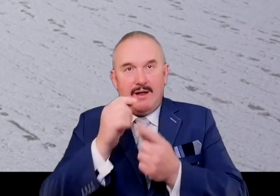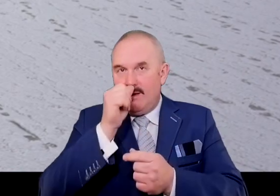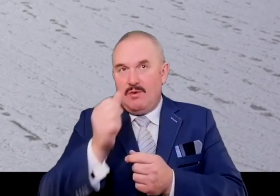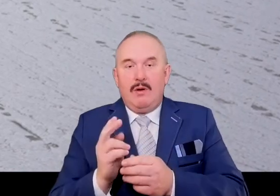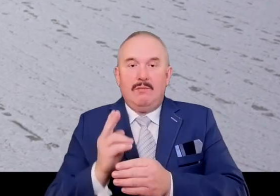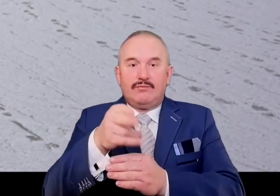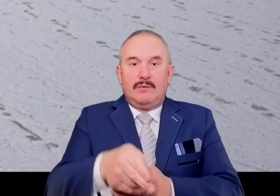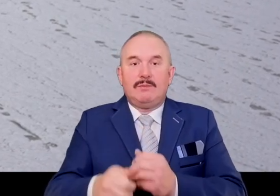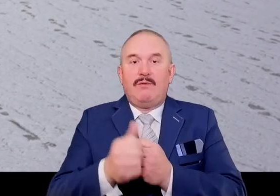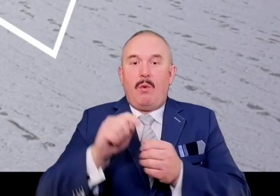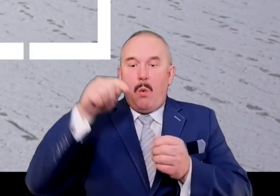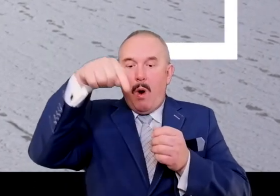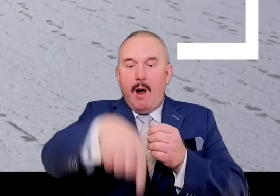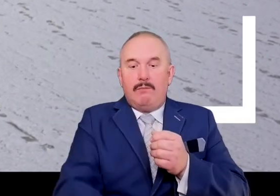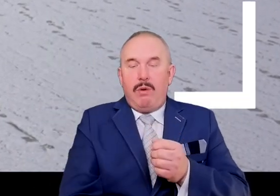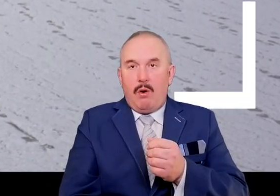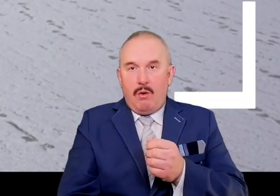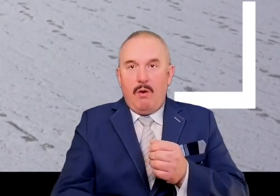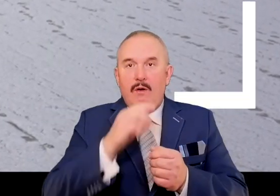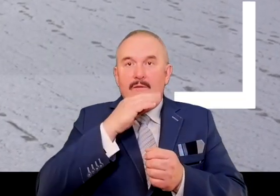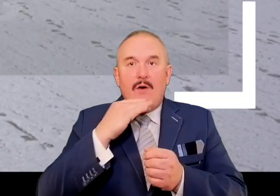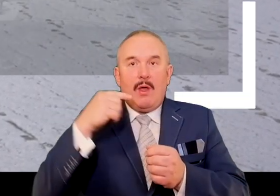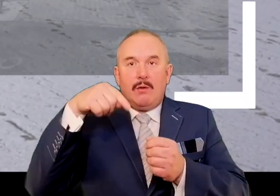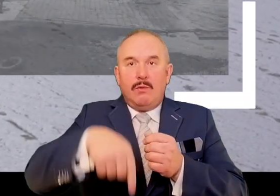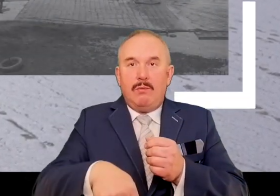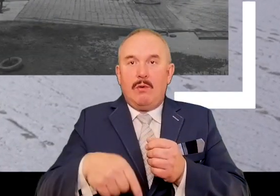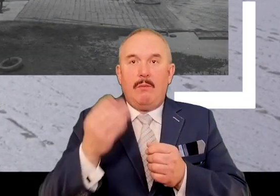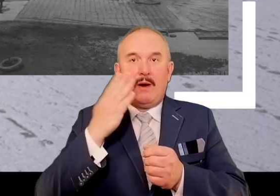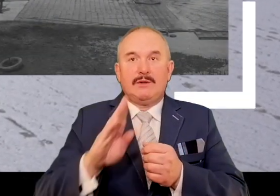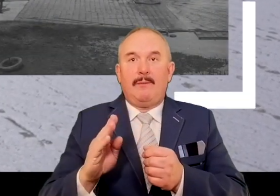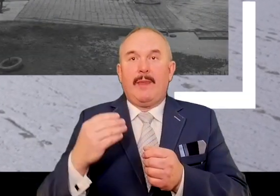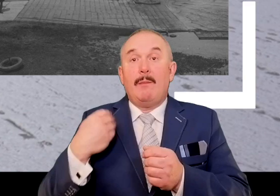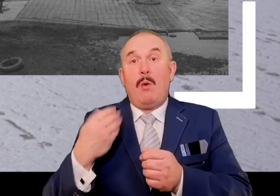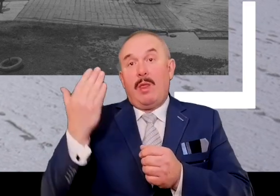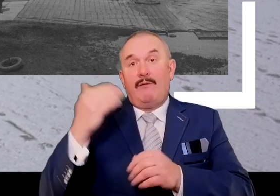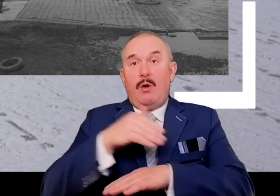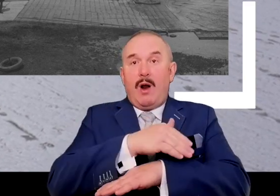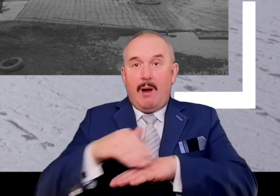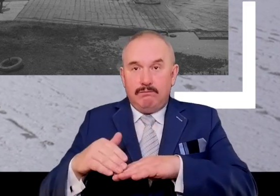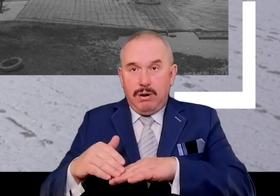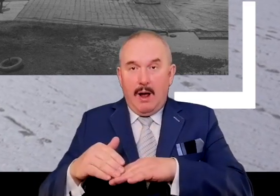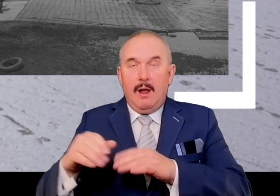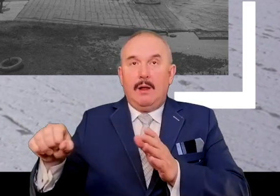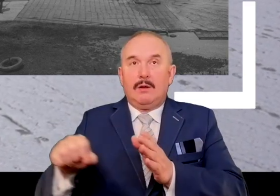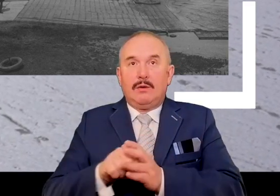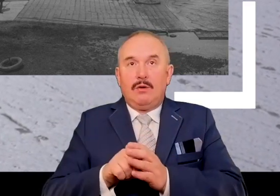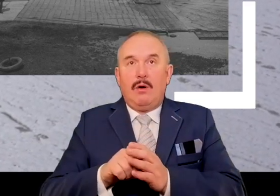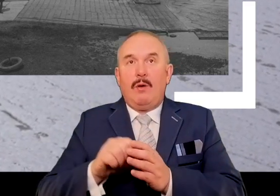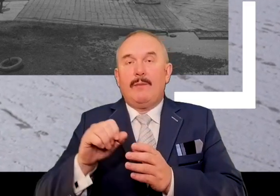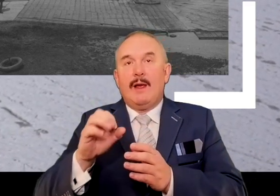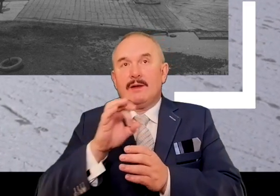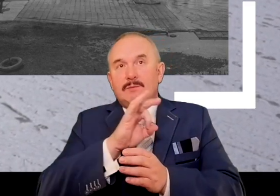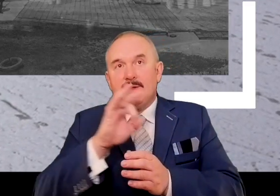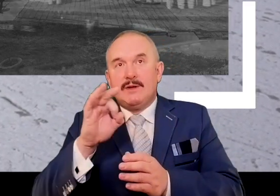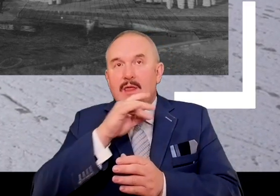ze względu na głębokość, ponieważ tutaj znajdowała się rampa służąca do